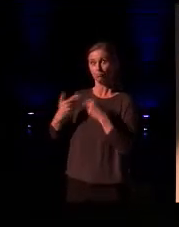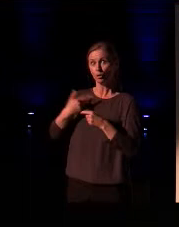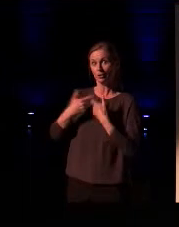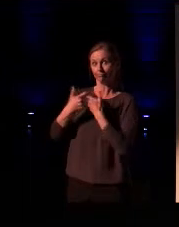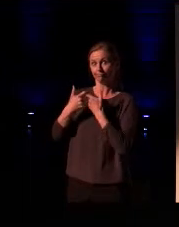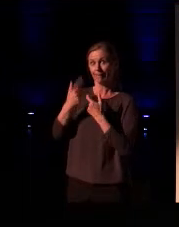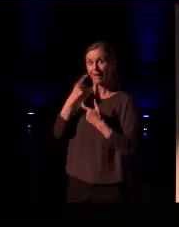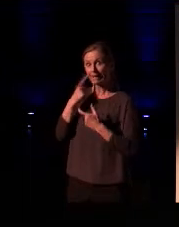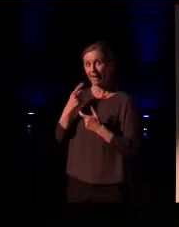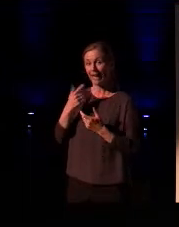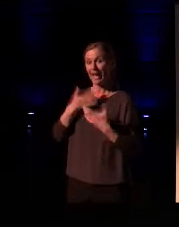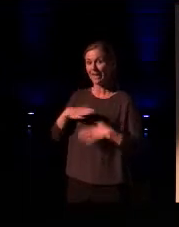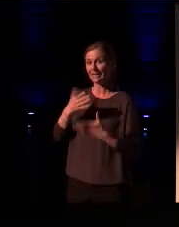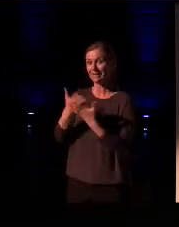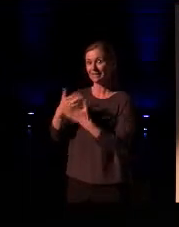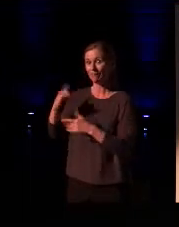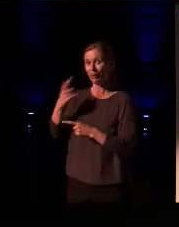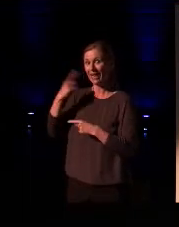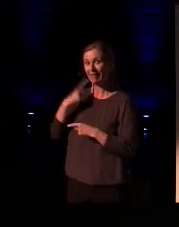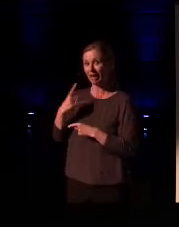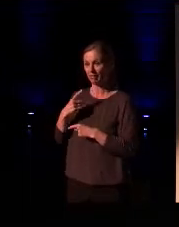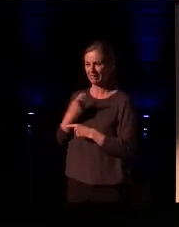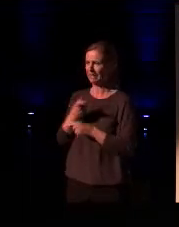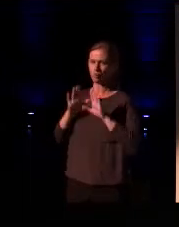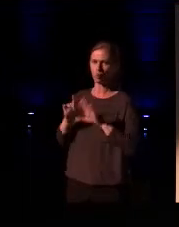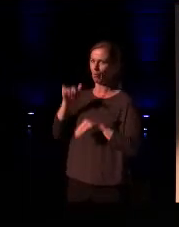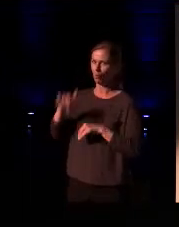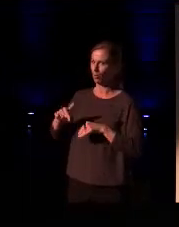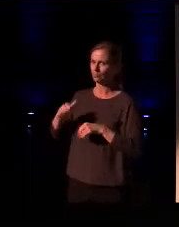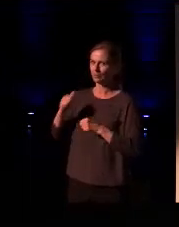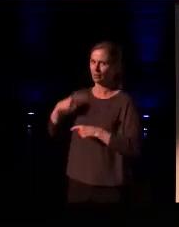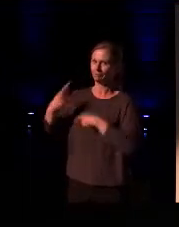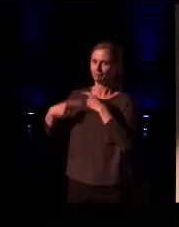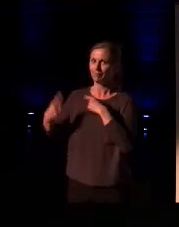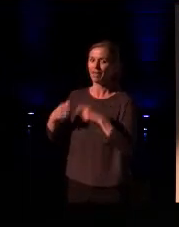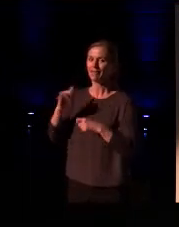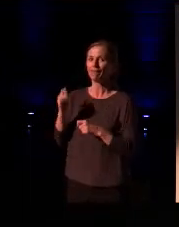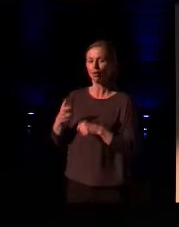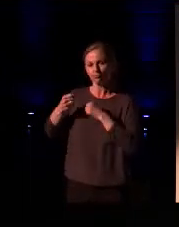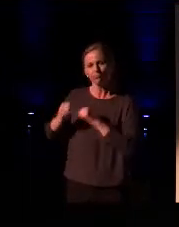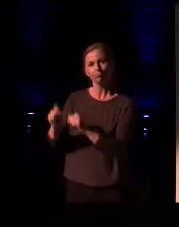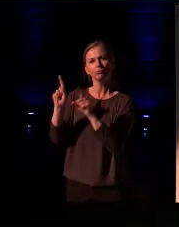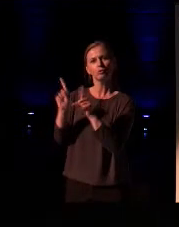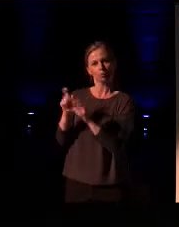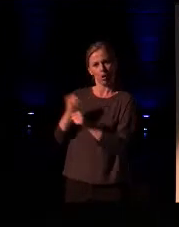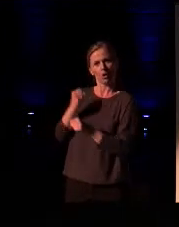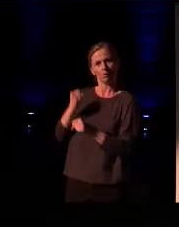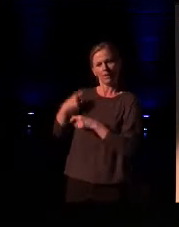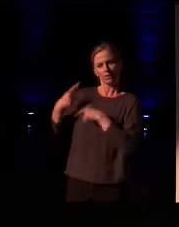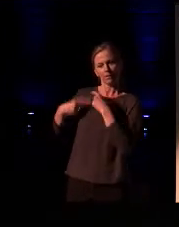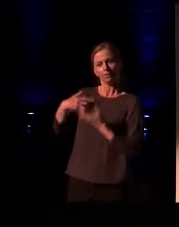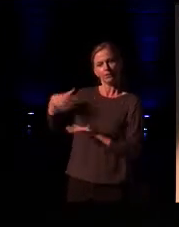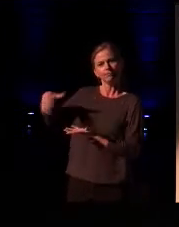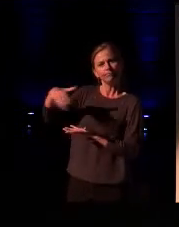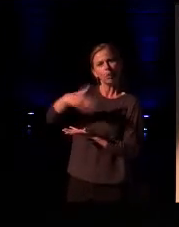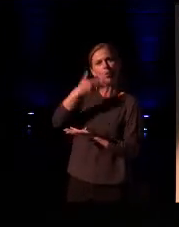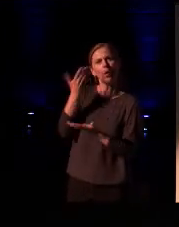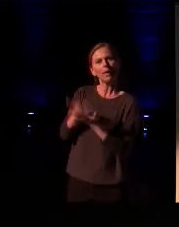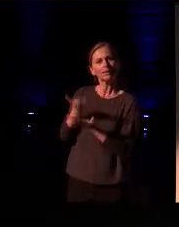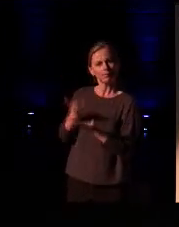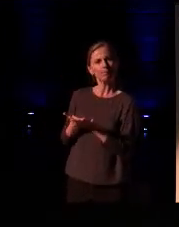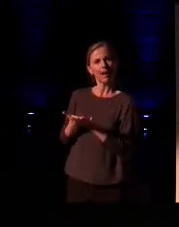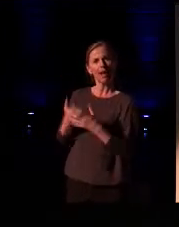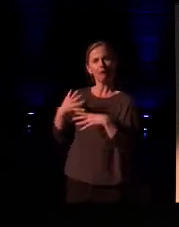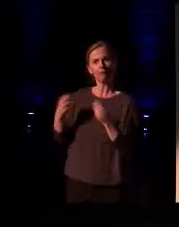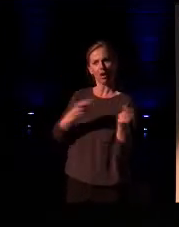eldre og helsetjeneste til eldre, så vi ikke ferdig. Derfor har vi startet dette arbeidet for å samle inn gode eksempler